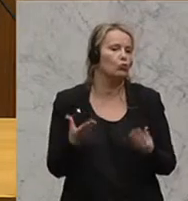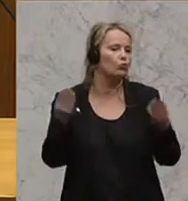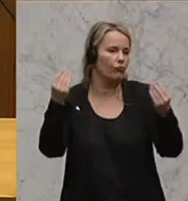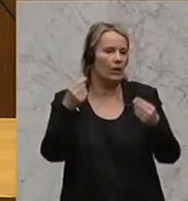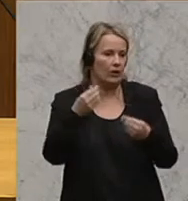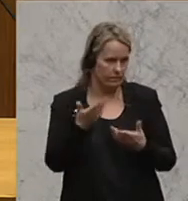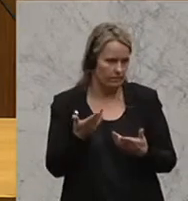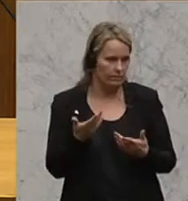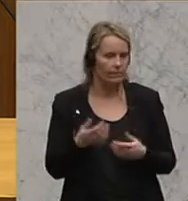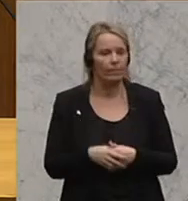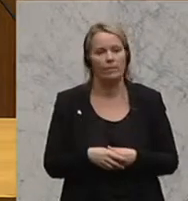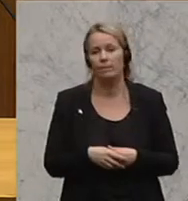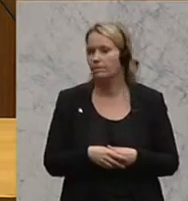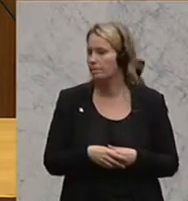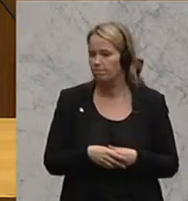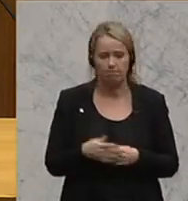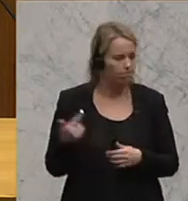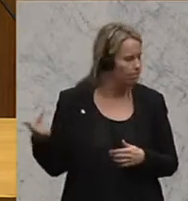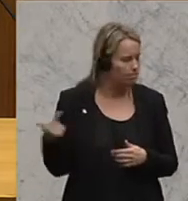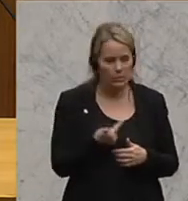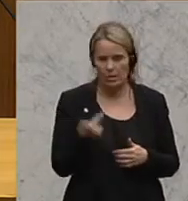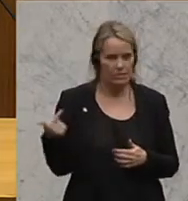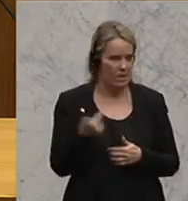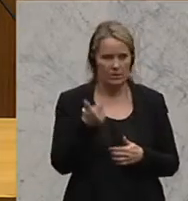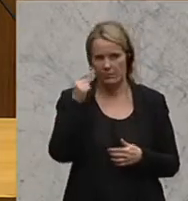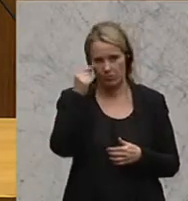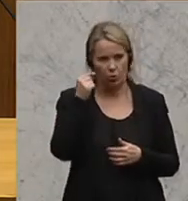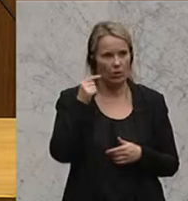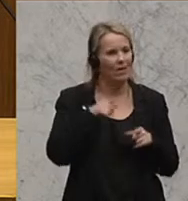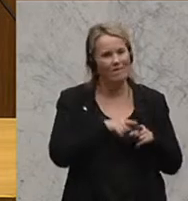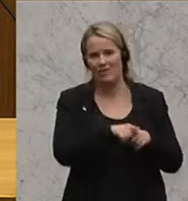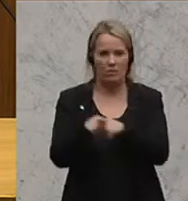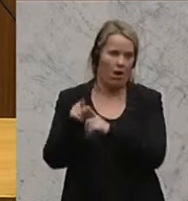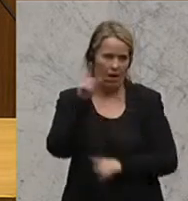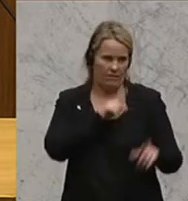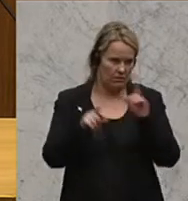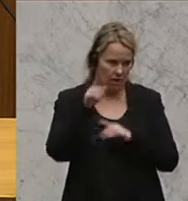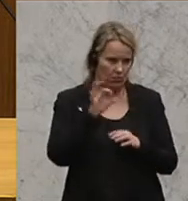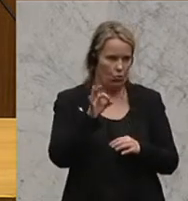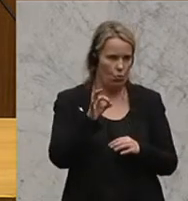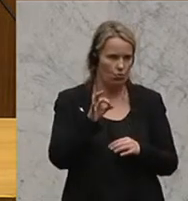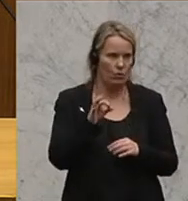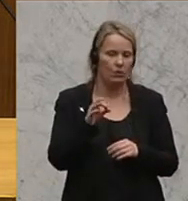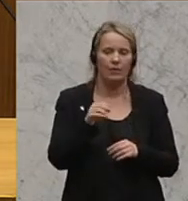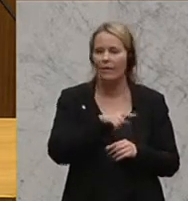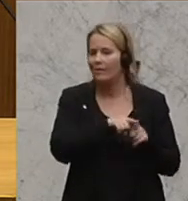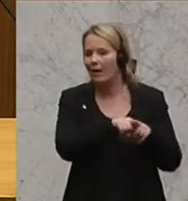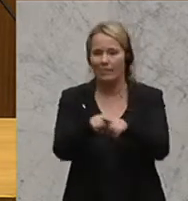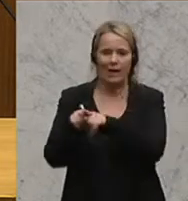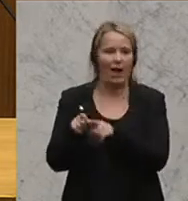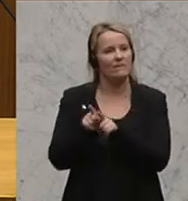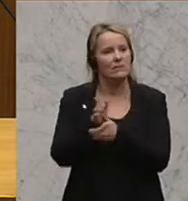und missbraucht. Beides bedeutet Generalverdacht bzw. Generalweißwaschung. Und in